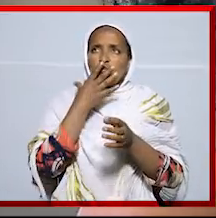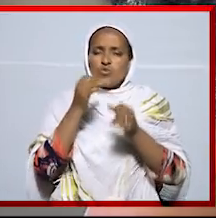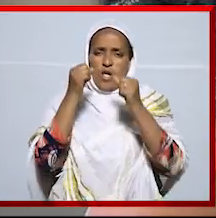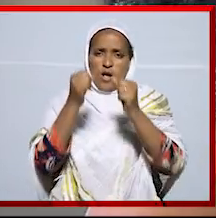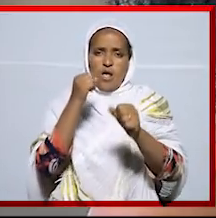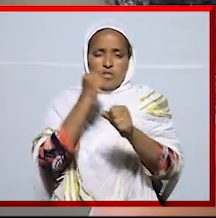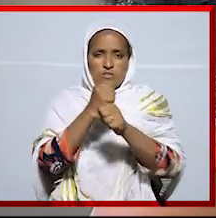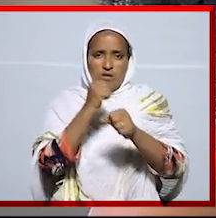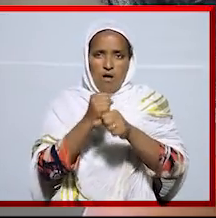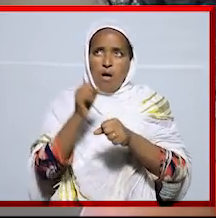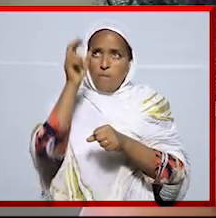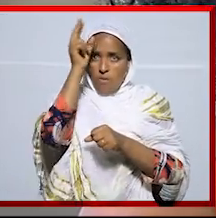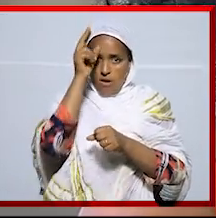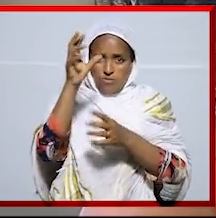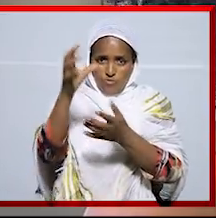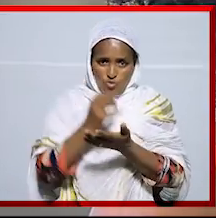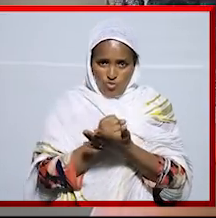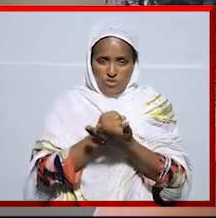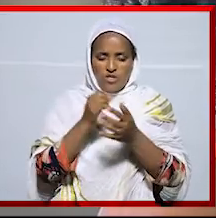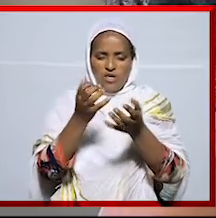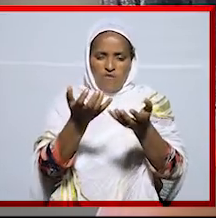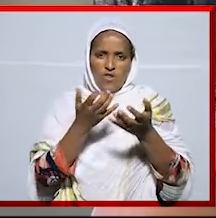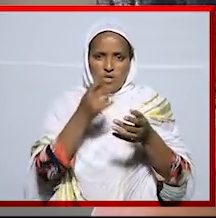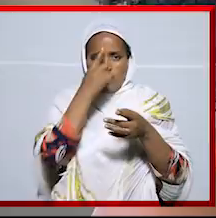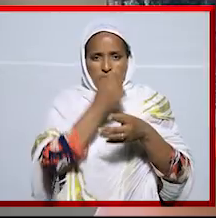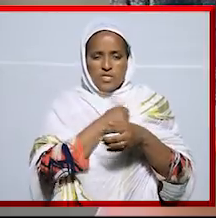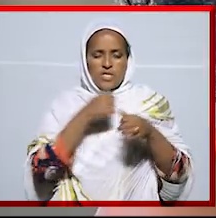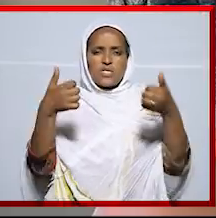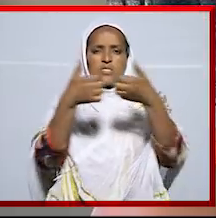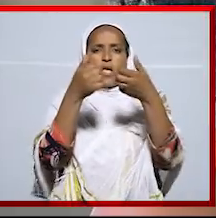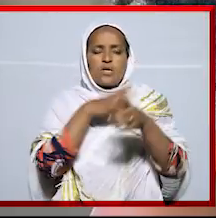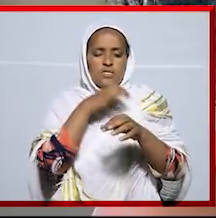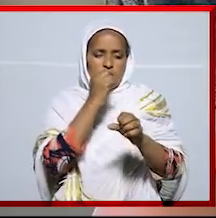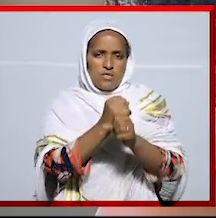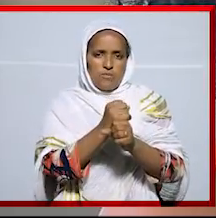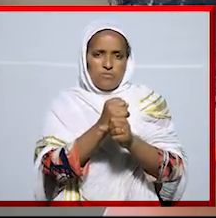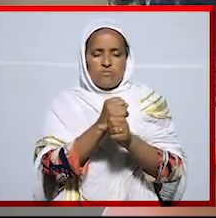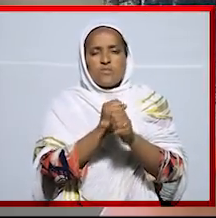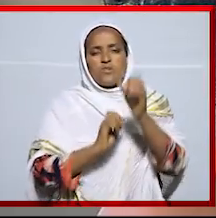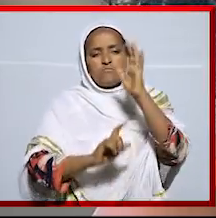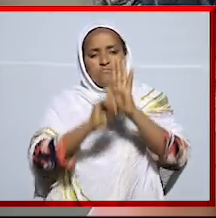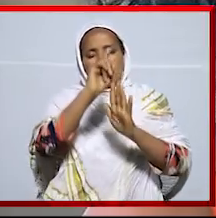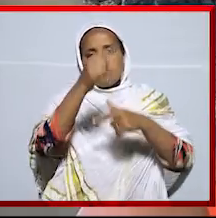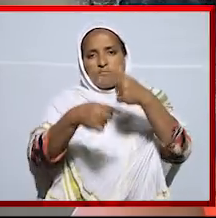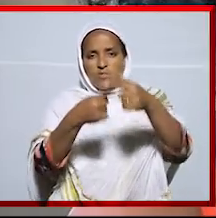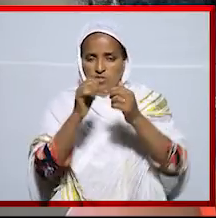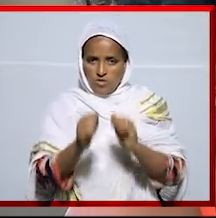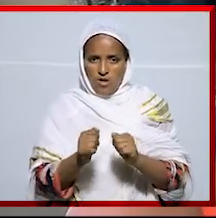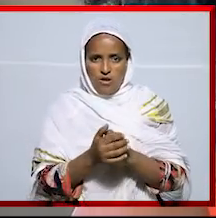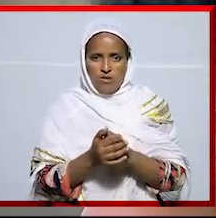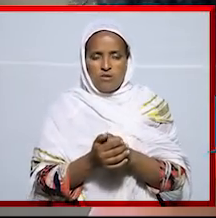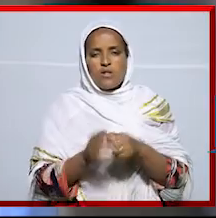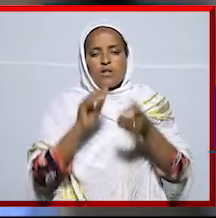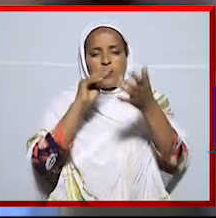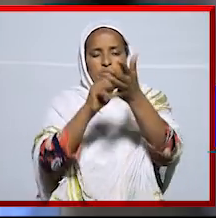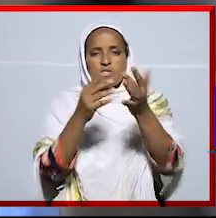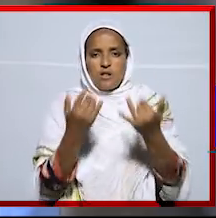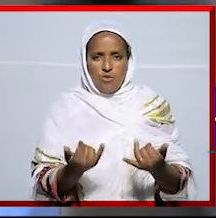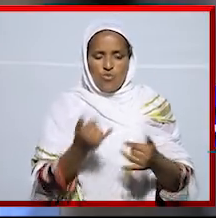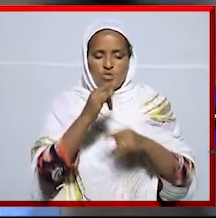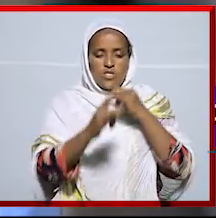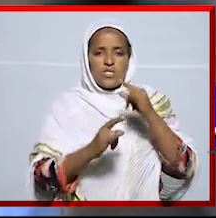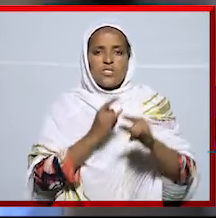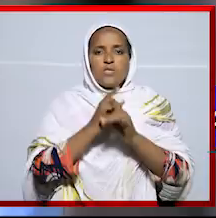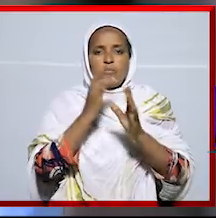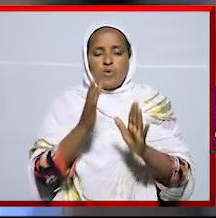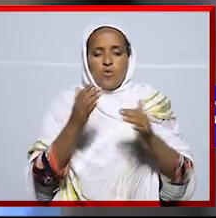ከውጮቹ ጠንካራ ስራ ባህልን ብንወስ የፈለገው ቢሆን ከመነትም ጋር ሳይገጭ እየሰራም ልትወድ ትችላለ ማለት ነው አሁን